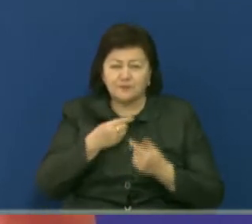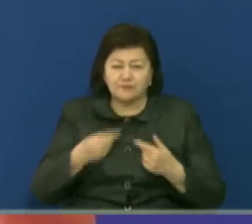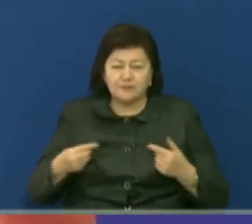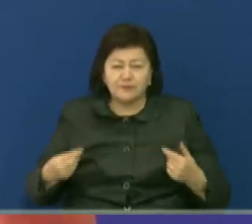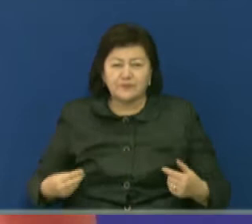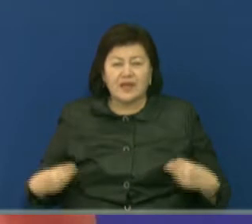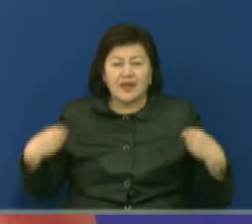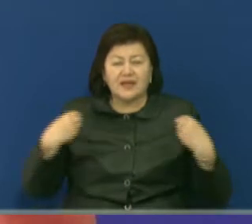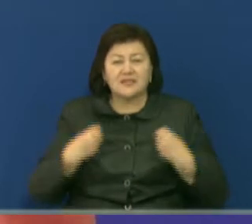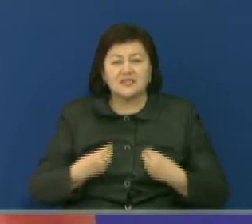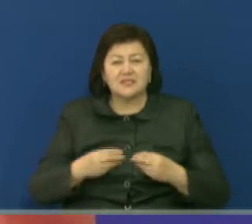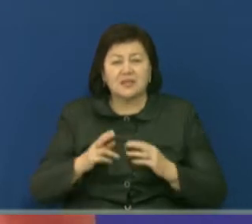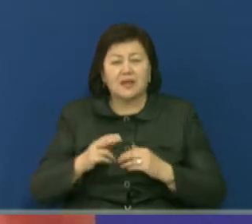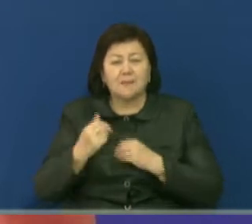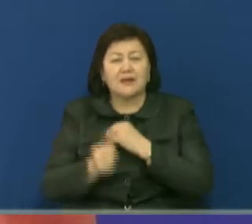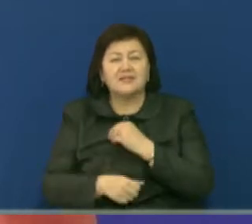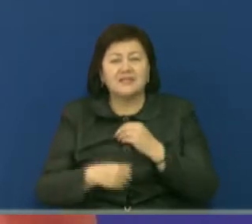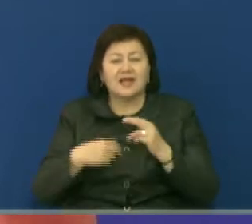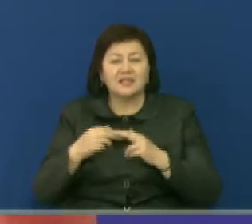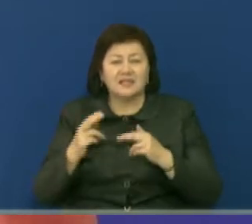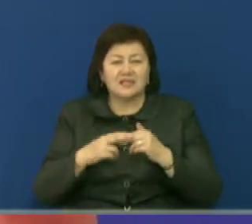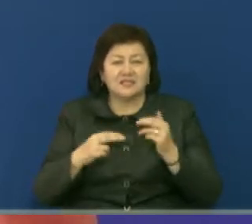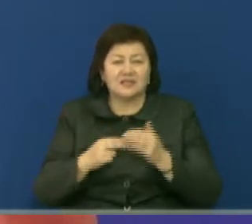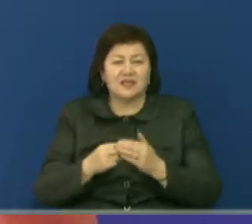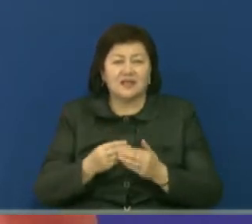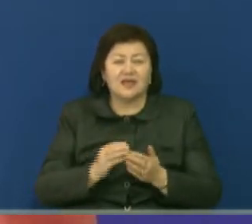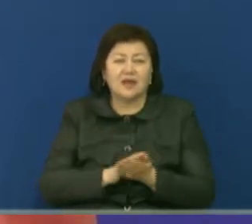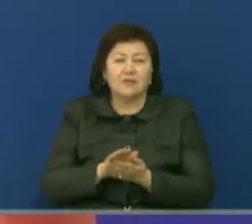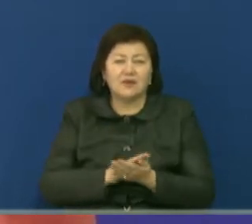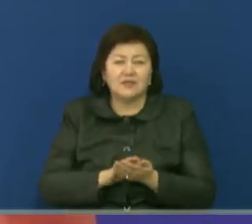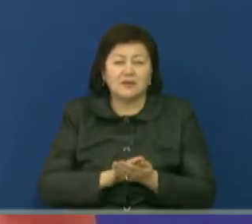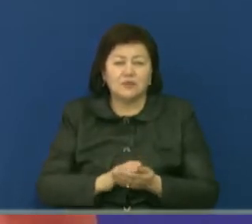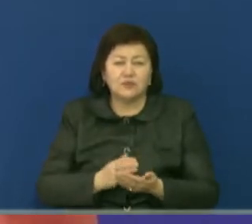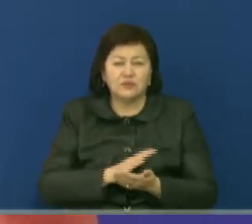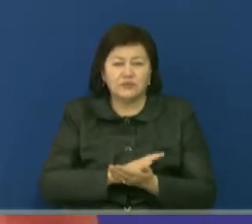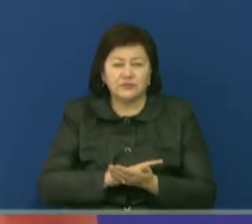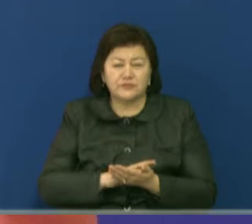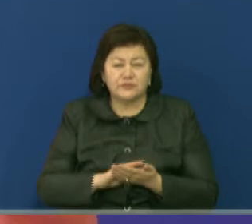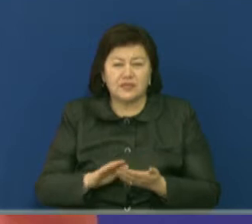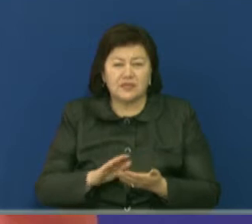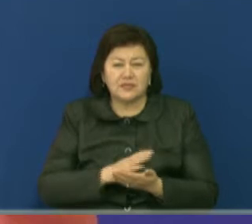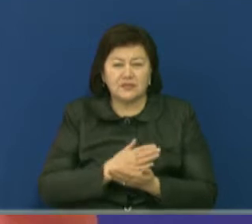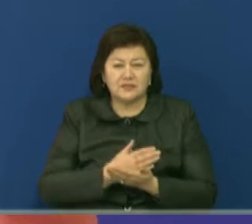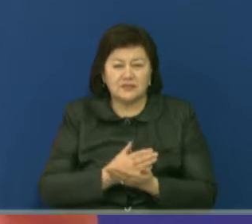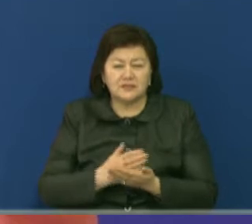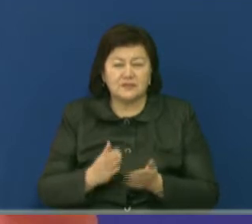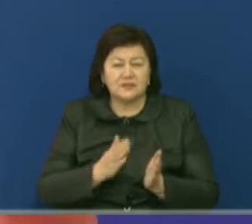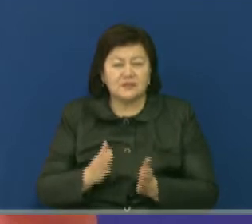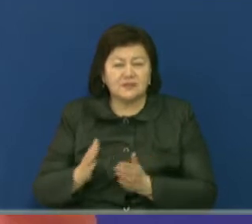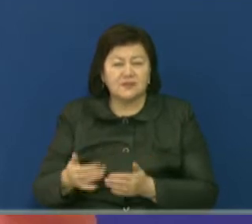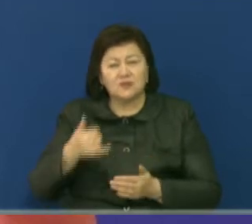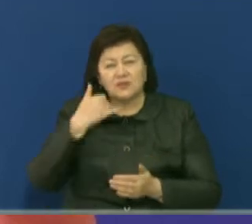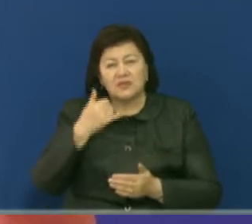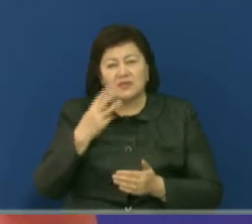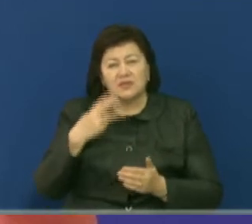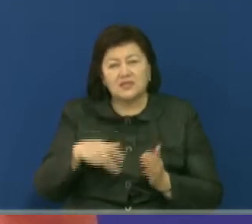необходимые для строительства и мыломоющие средства. Можете созвониться по контактным